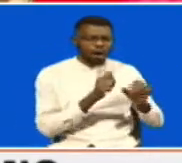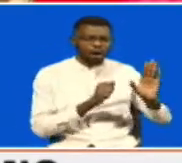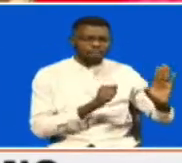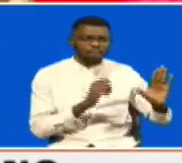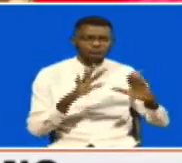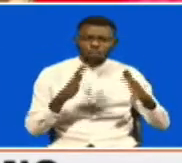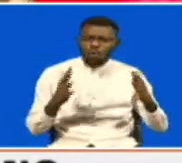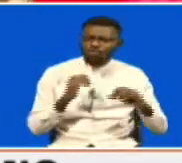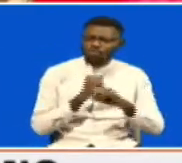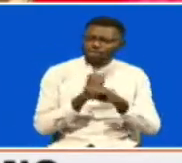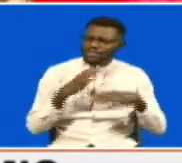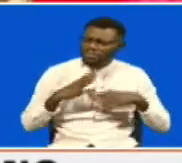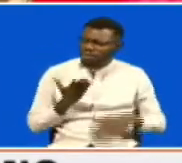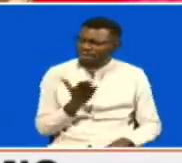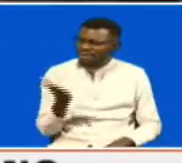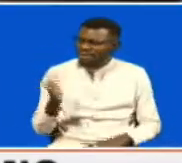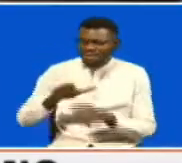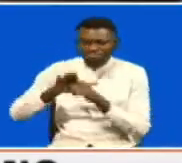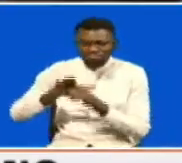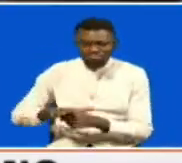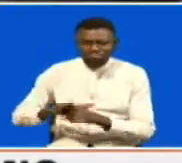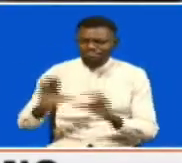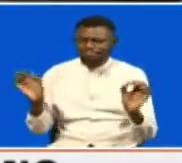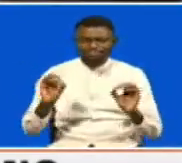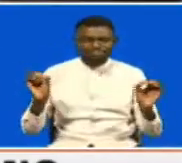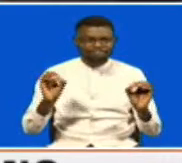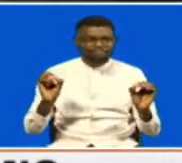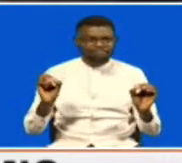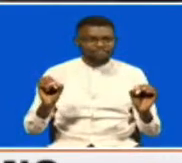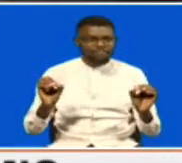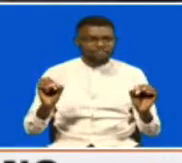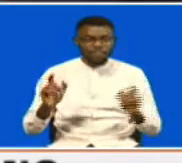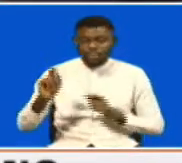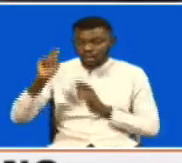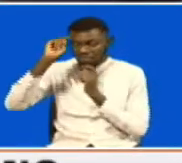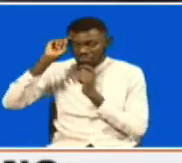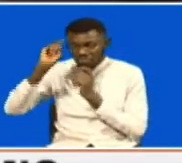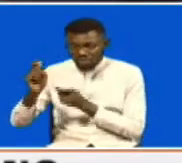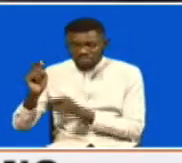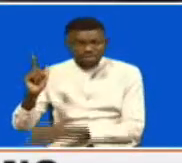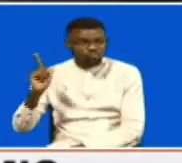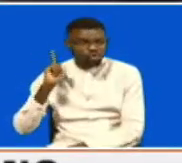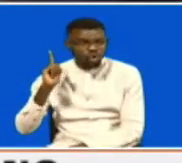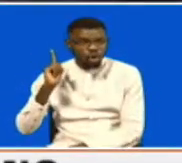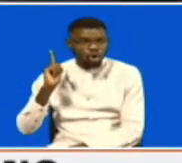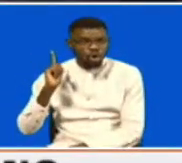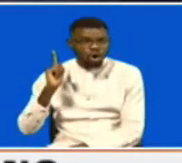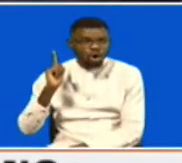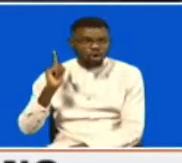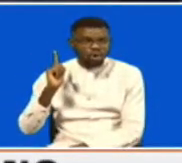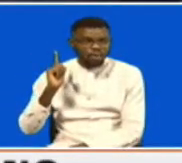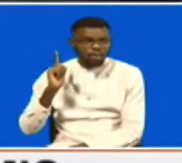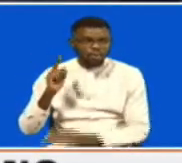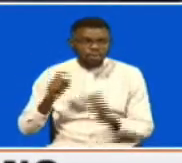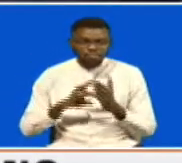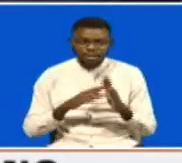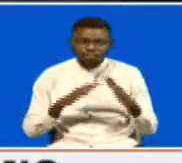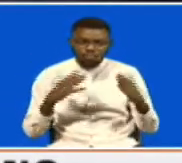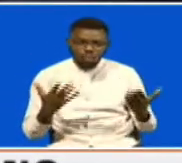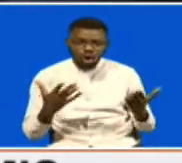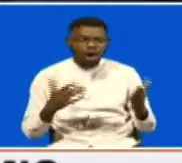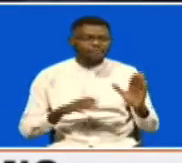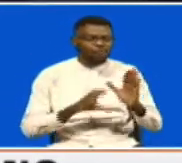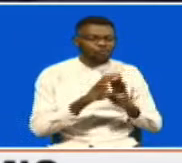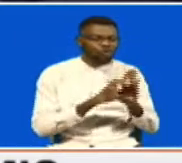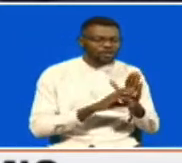kulinda wananchi, sio kunyanyasa wananchi. The respect for the rule of law, constitution, the respect also for